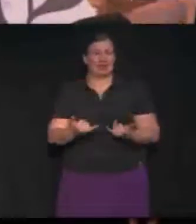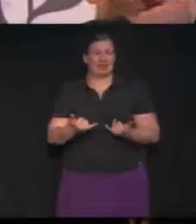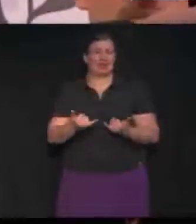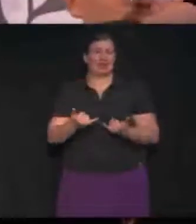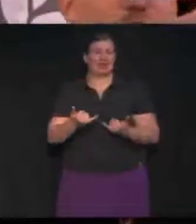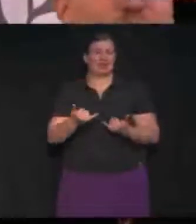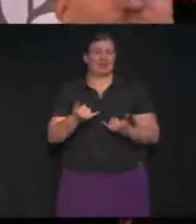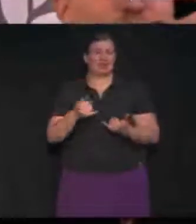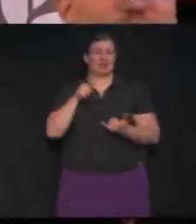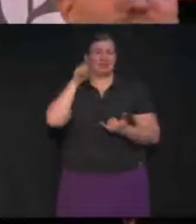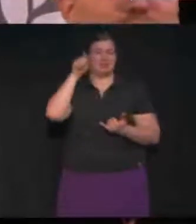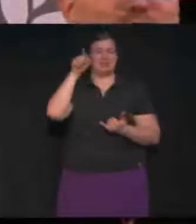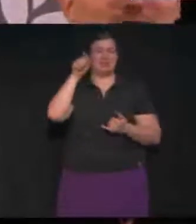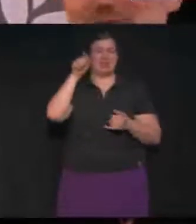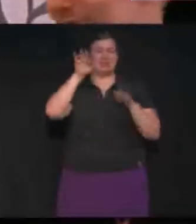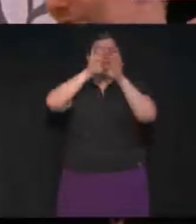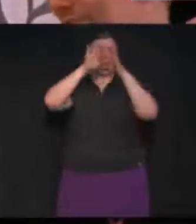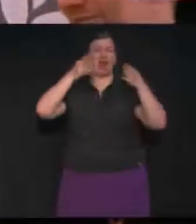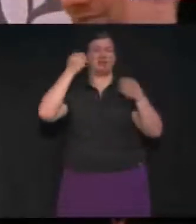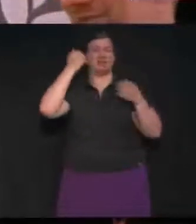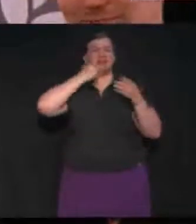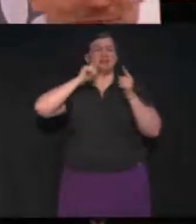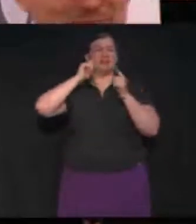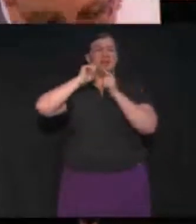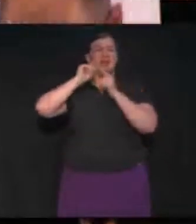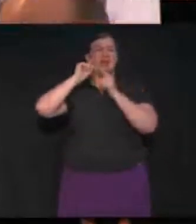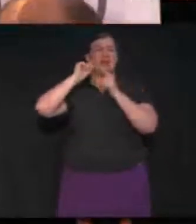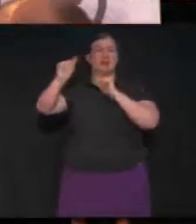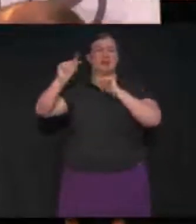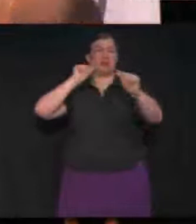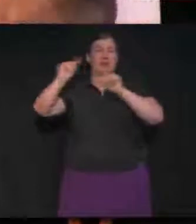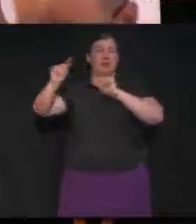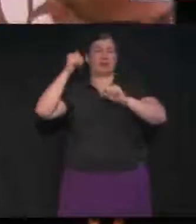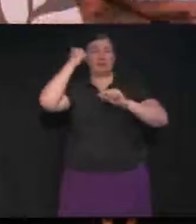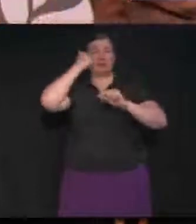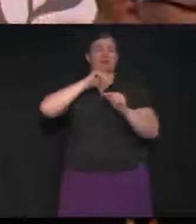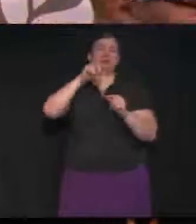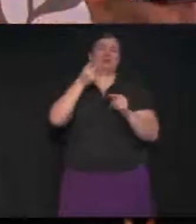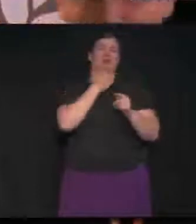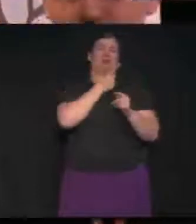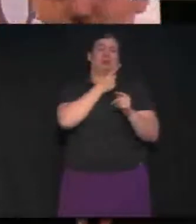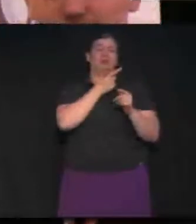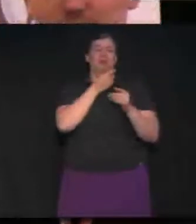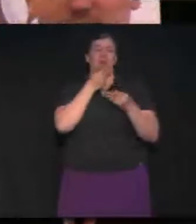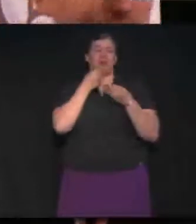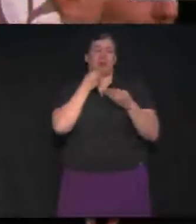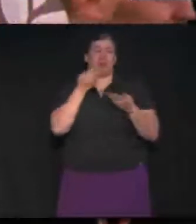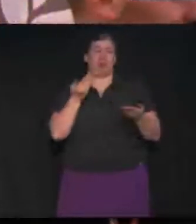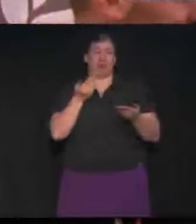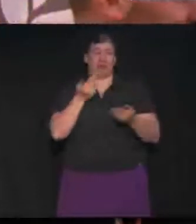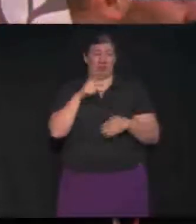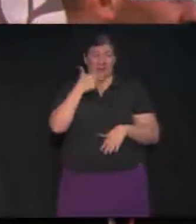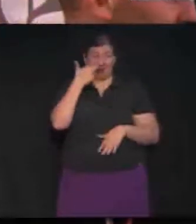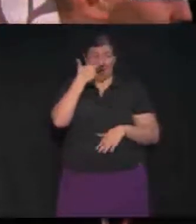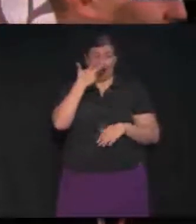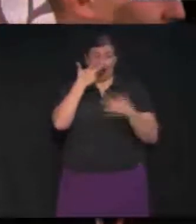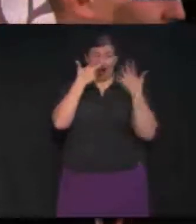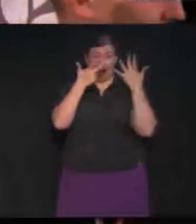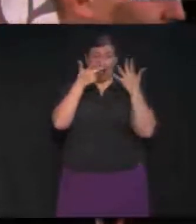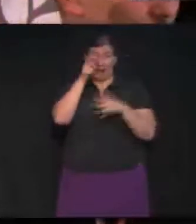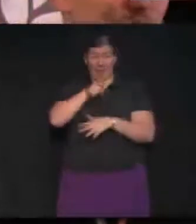aus der Halle raus haben damit wir noch mal ganz kurz reden können habt ihr acht das verstanden